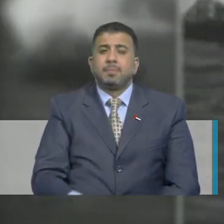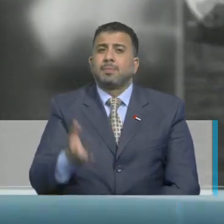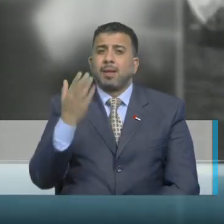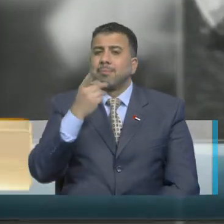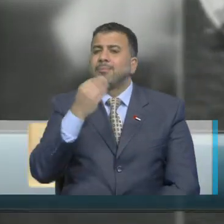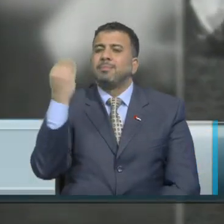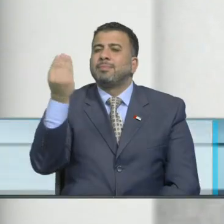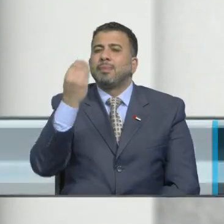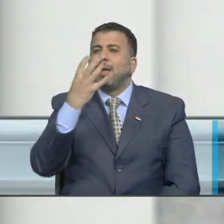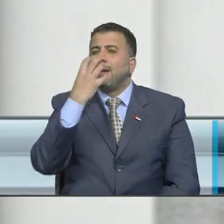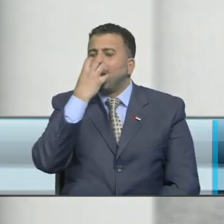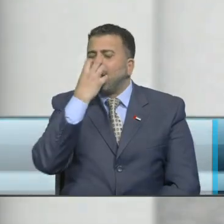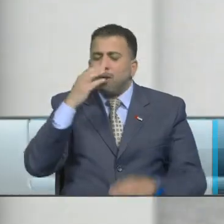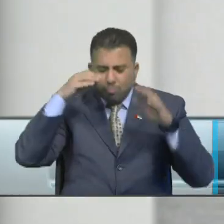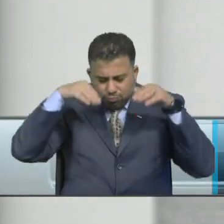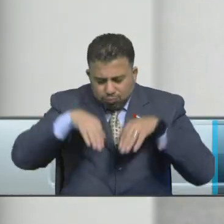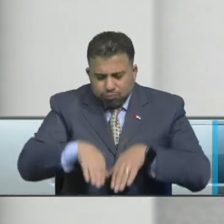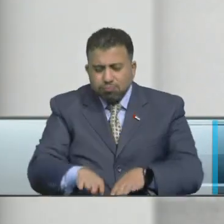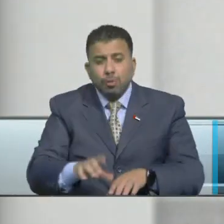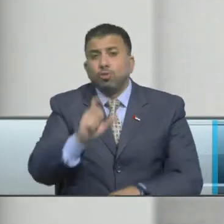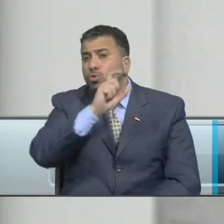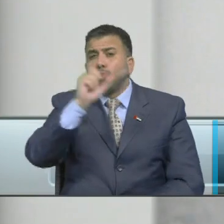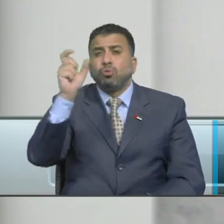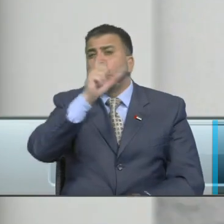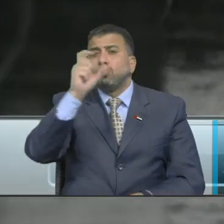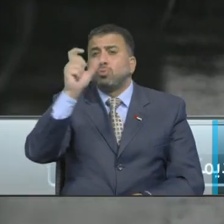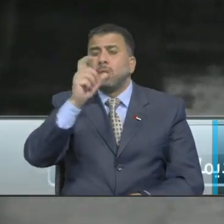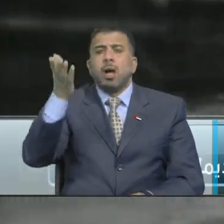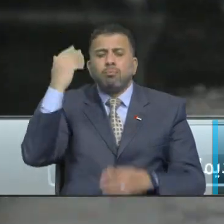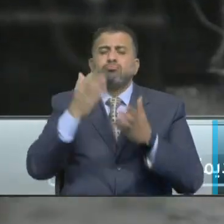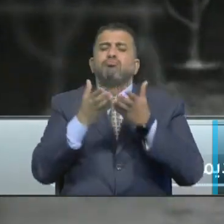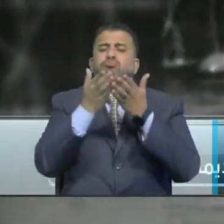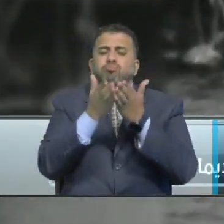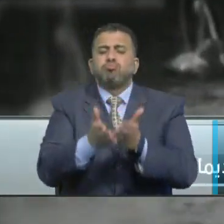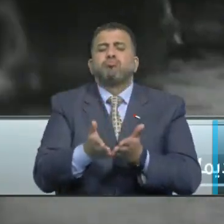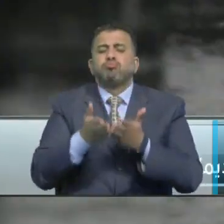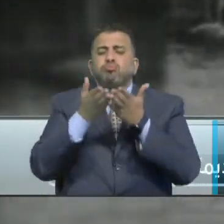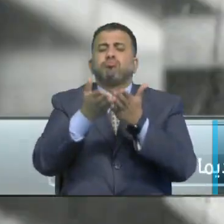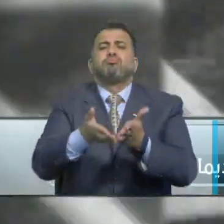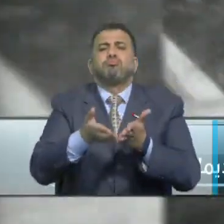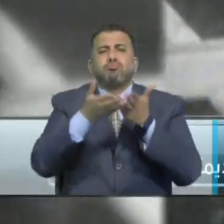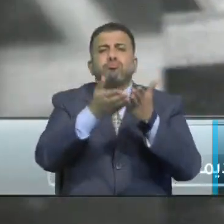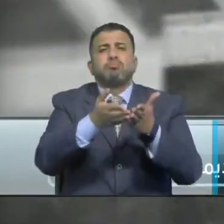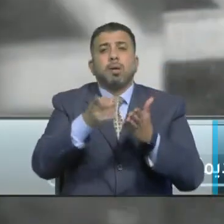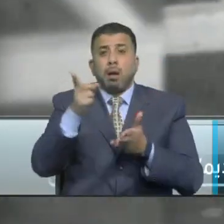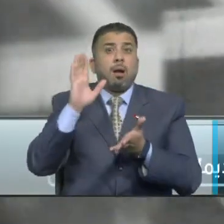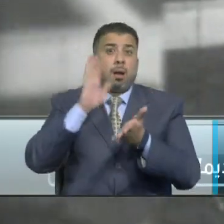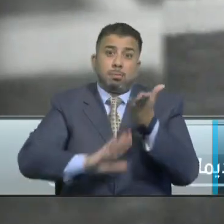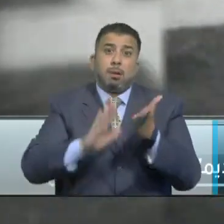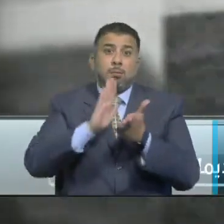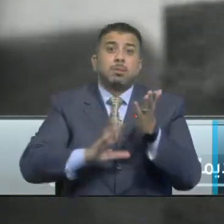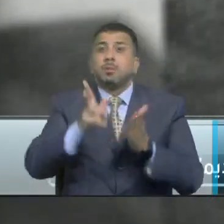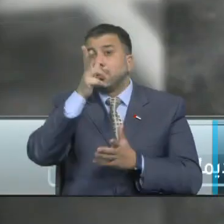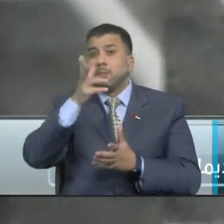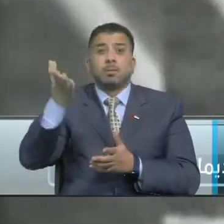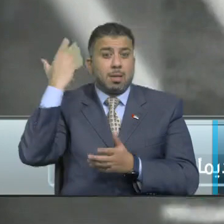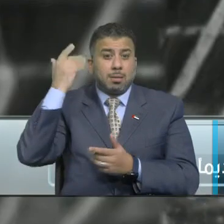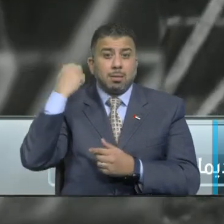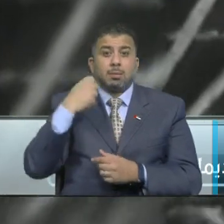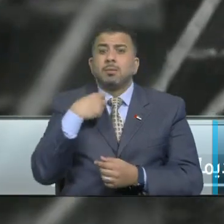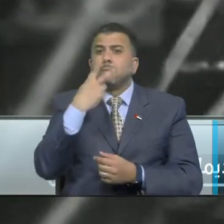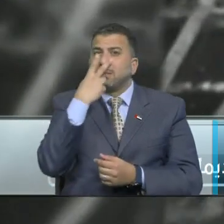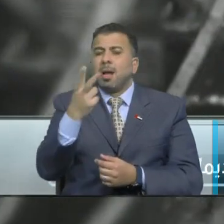رحلات للغوص تستمر لعدة أشهر في عرض البحر محفوفة بالمخاطر، هكذا كان